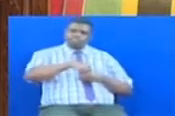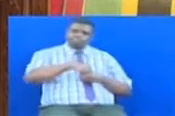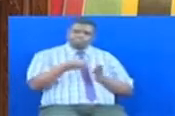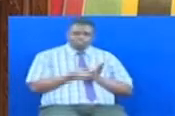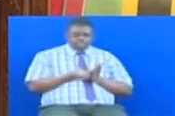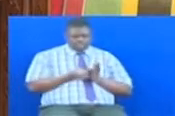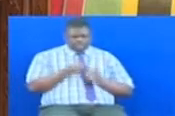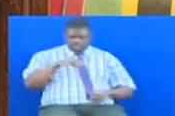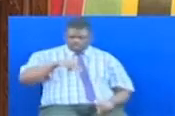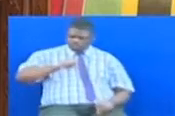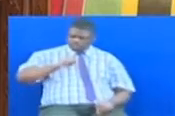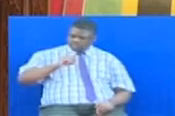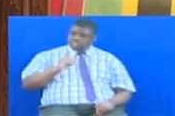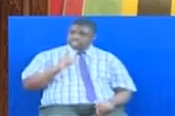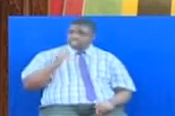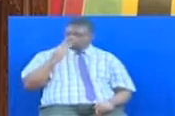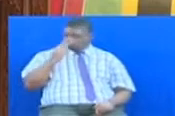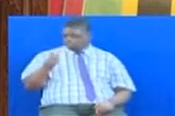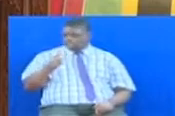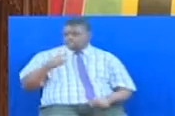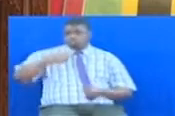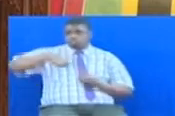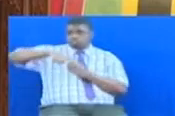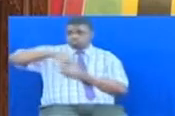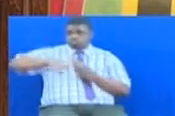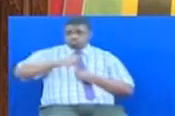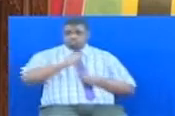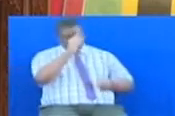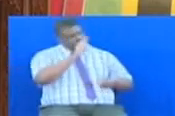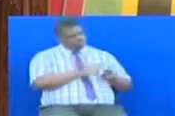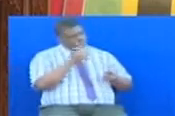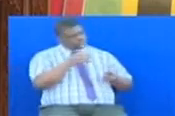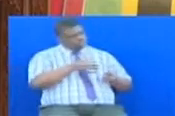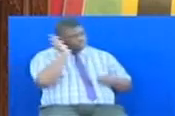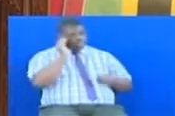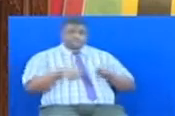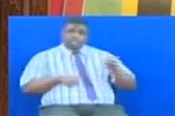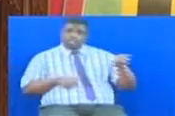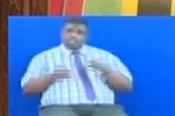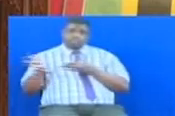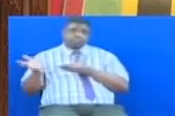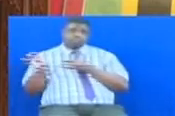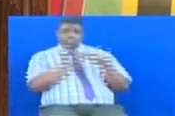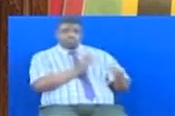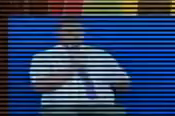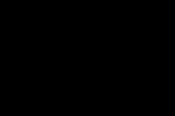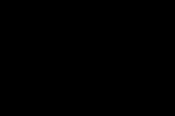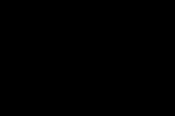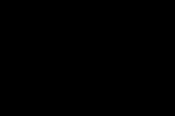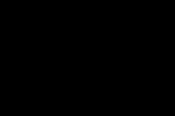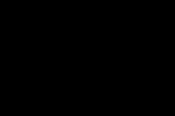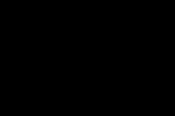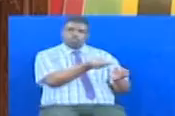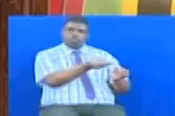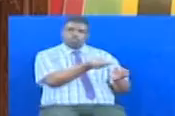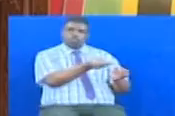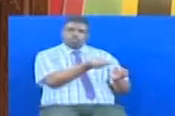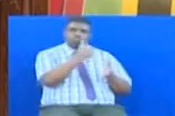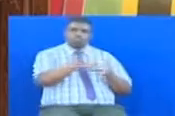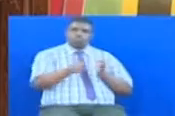moja na zikaonekana kwenye mzunguko na kupunguzia serikali mzigo wa kila siku kupeleka pesa kwa ajili ya kununua